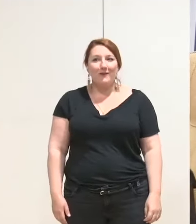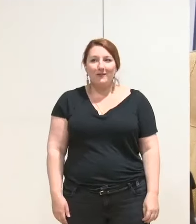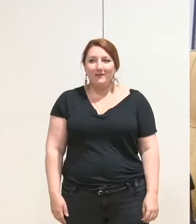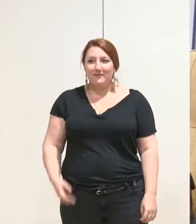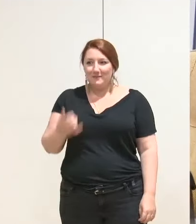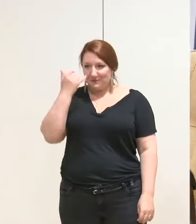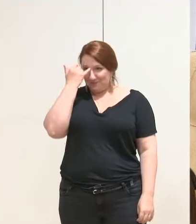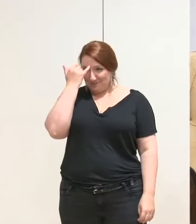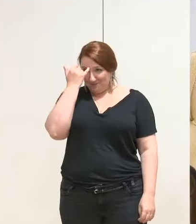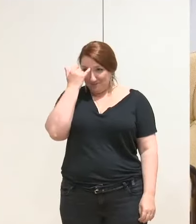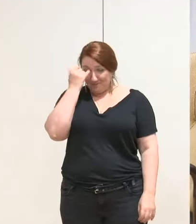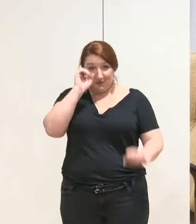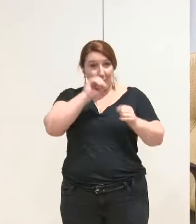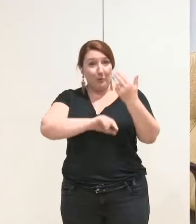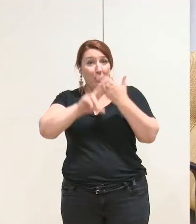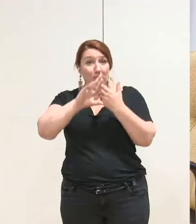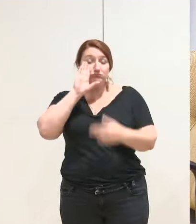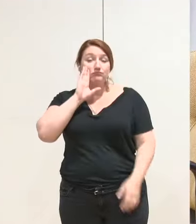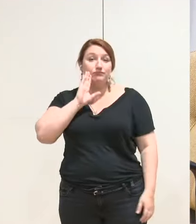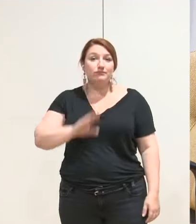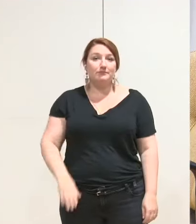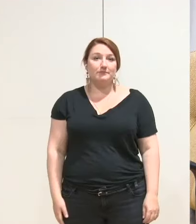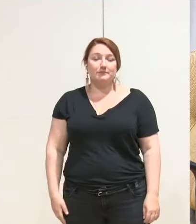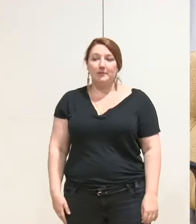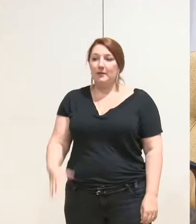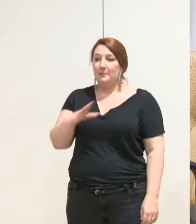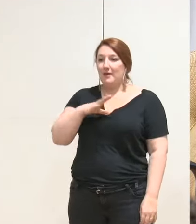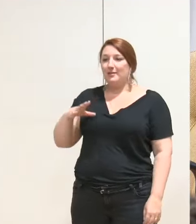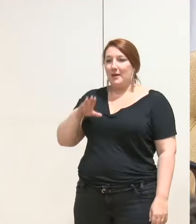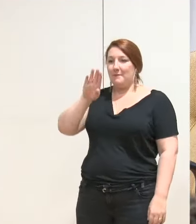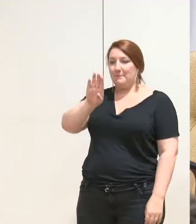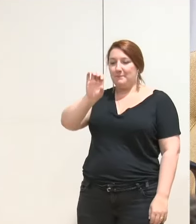que si vous pouvez me répondre à cette question madame